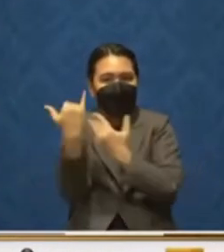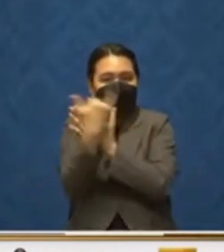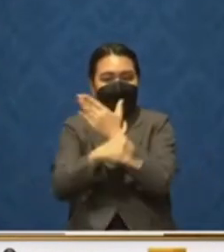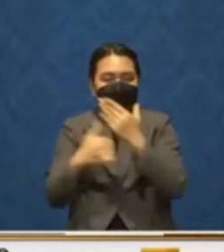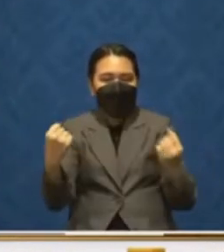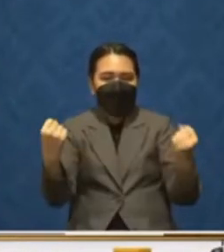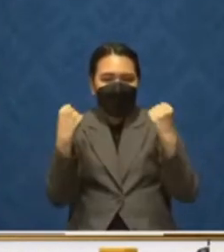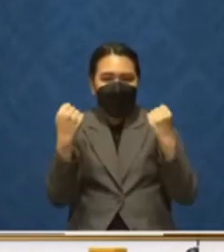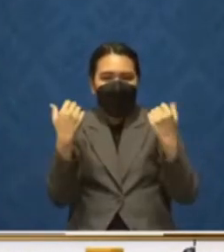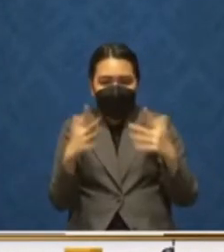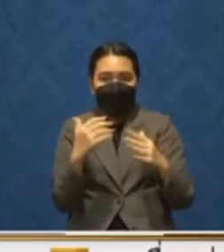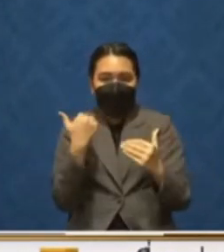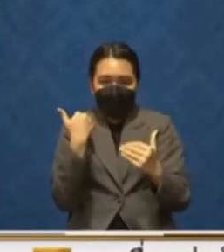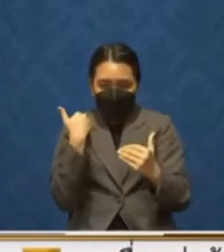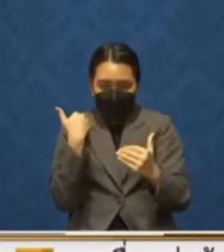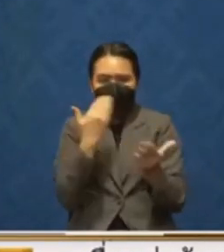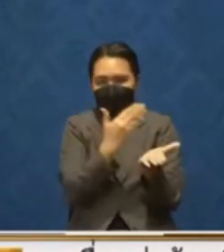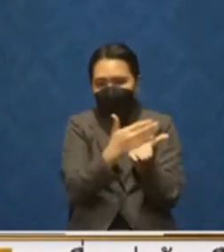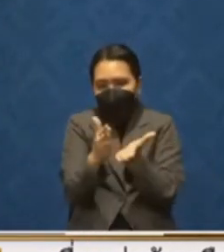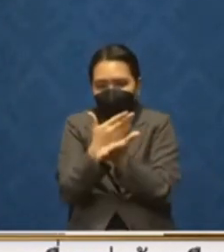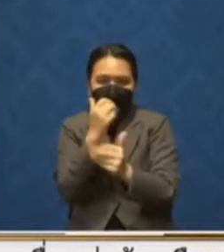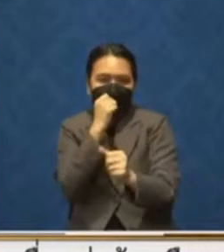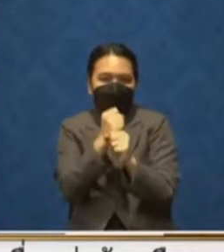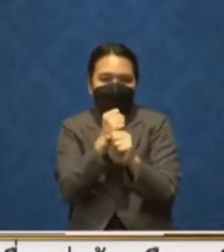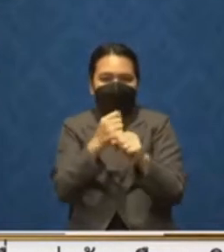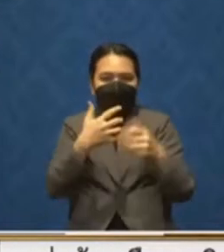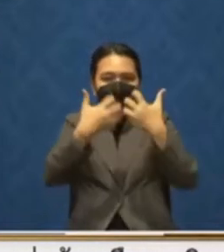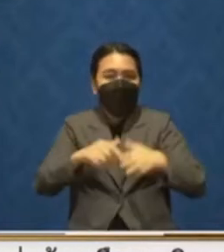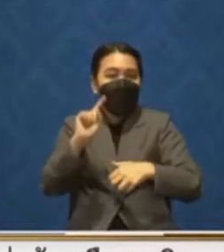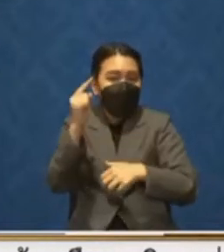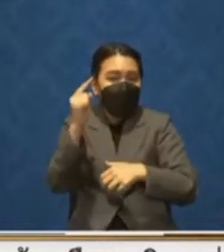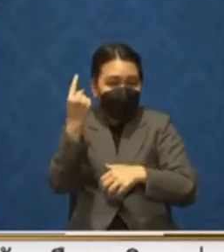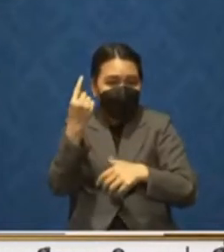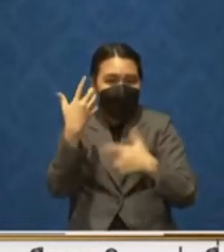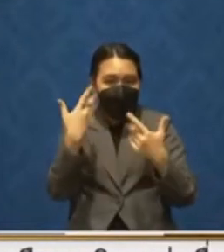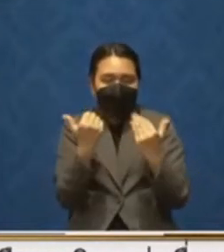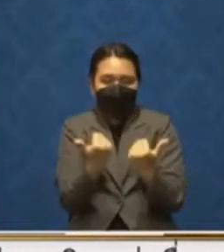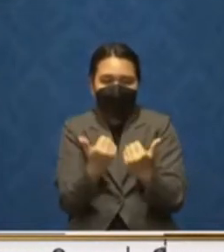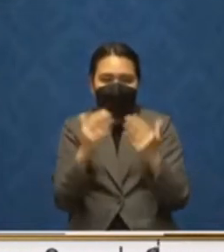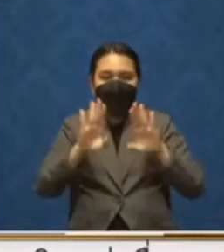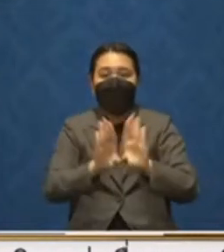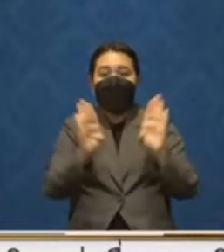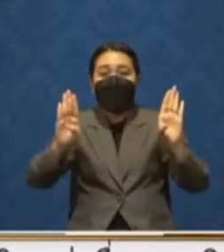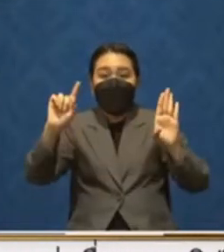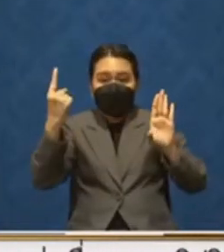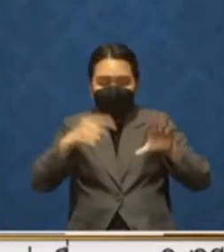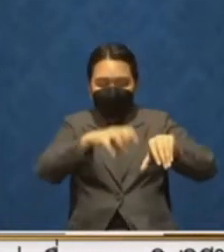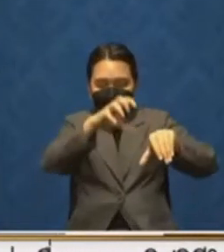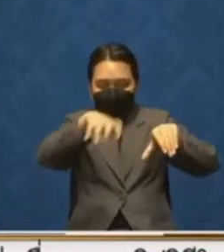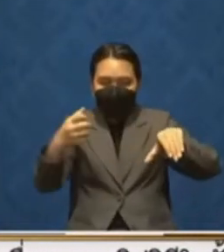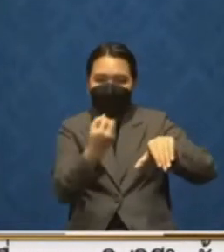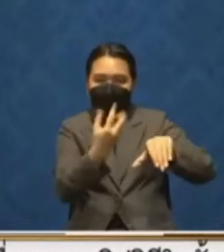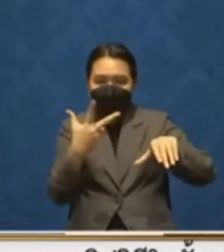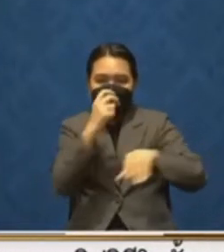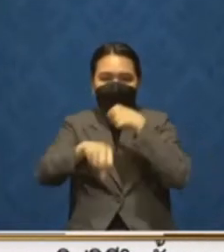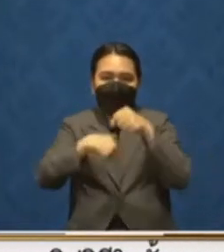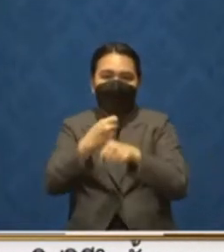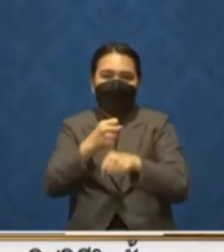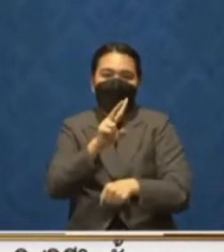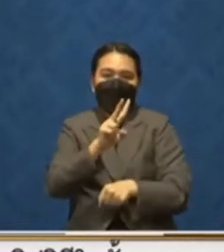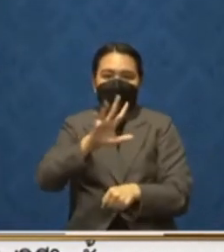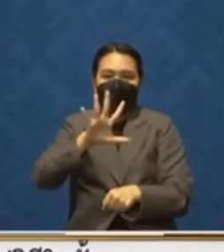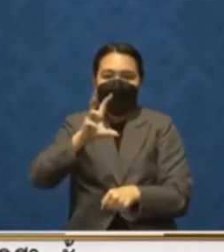อันของเก่ามันเปิดว่าใหม่อีก 3แปลงเวรทะเลอ่าวไทยนะครับใน poค่าที่มีครอบคลุมกว่า